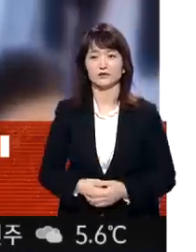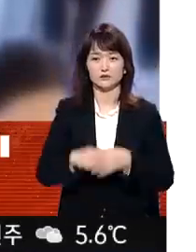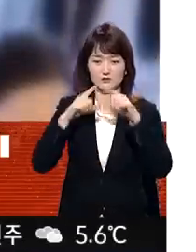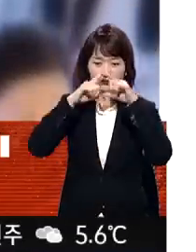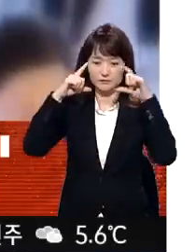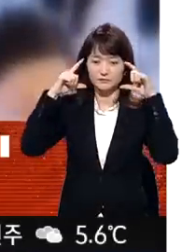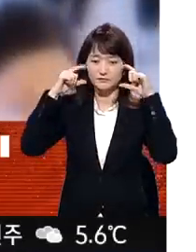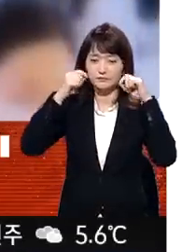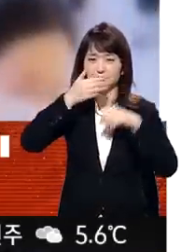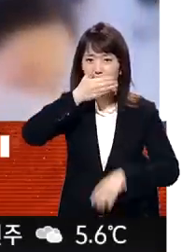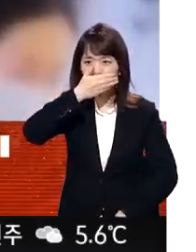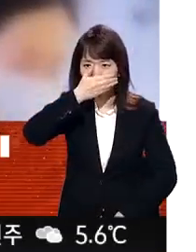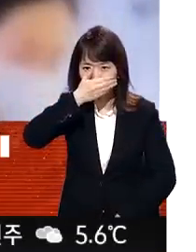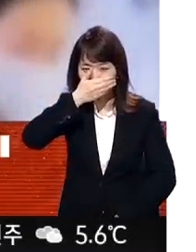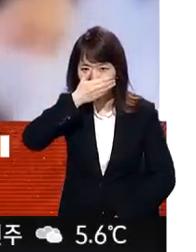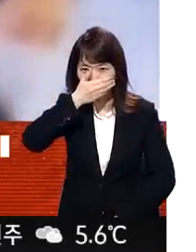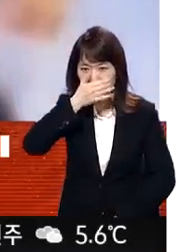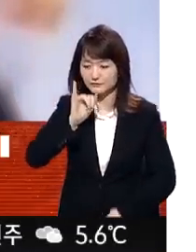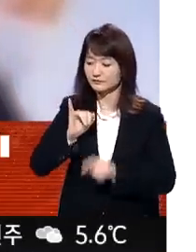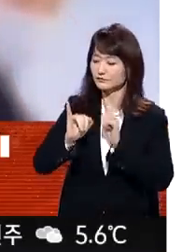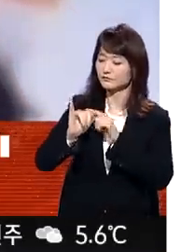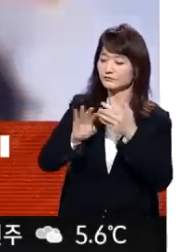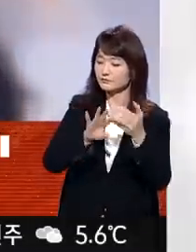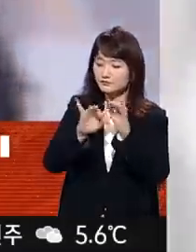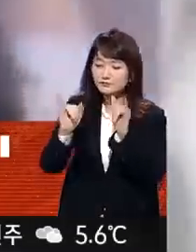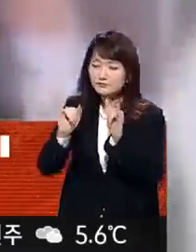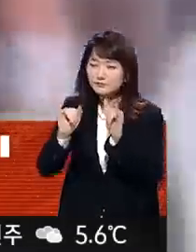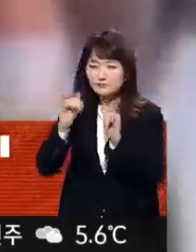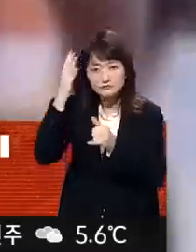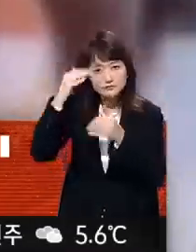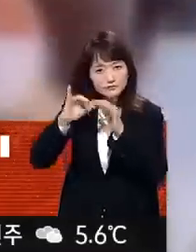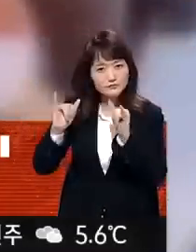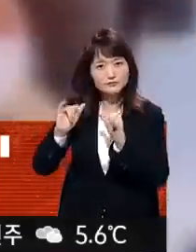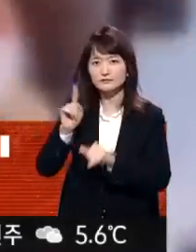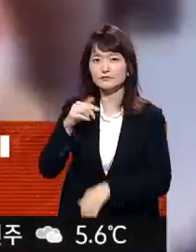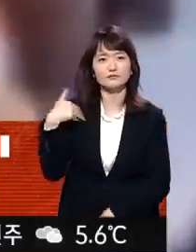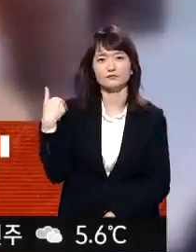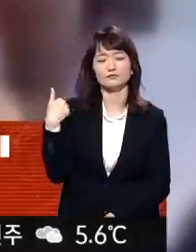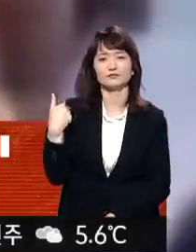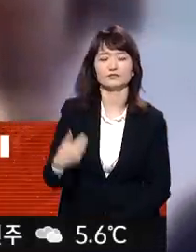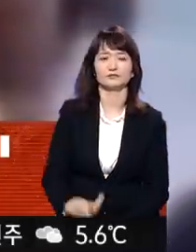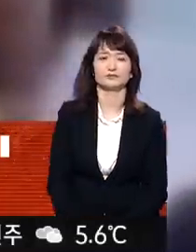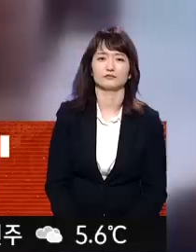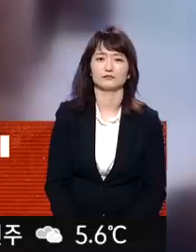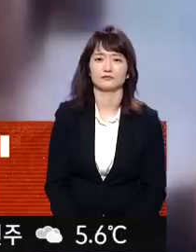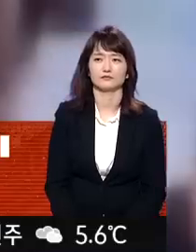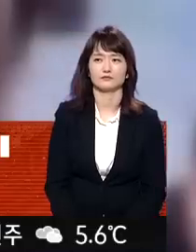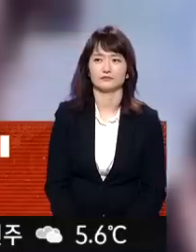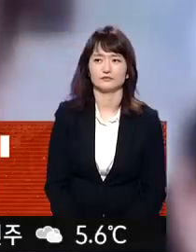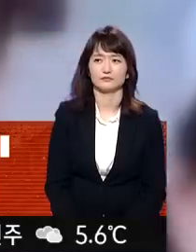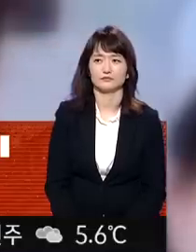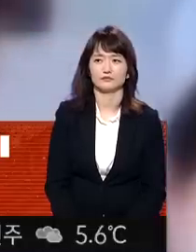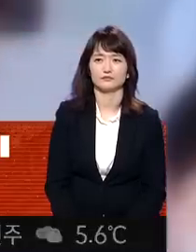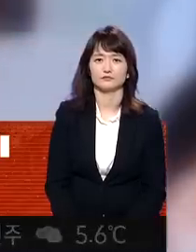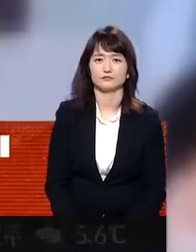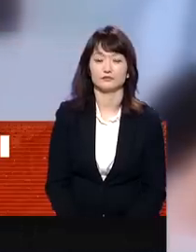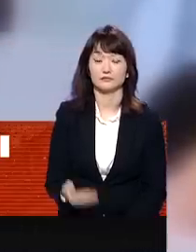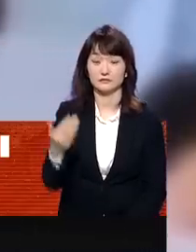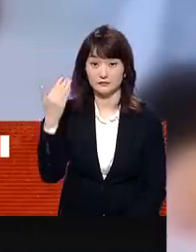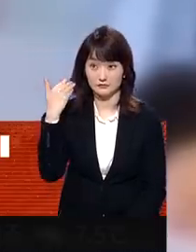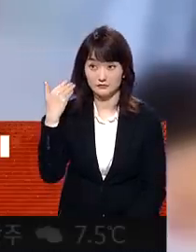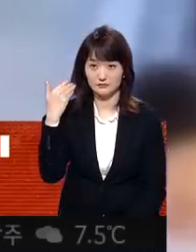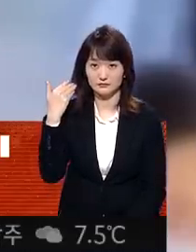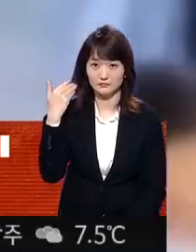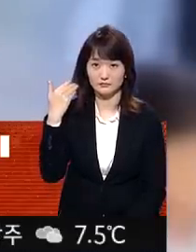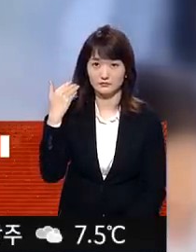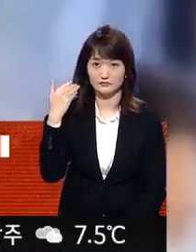그래서 외국인인지 외국인이 아닌지를 모를 수 있는 상황이었습니다. 그렇죠. 그런데 이 바로 직전에도